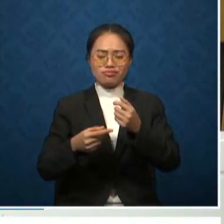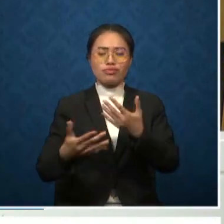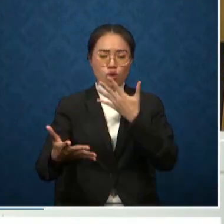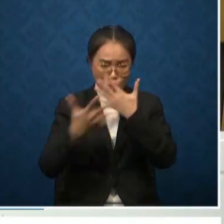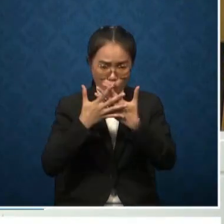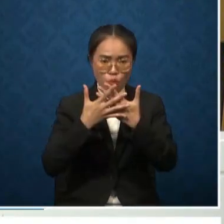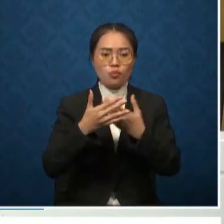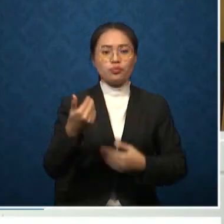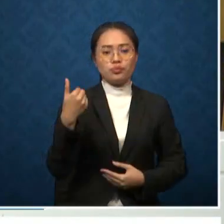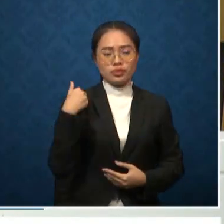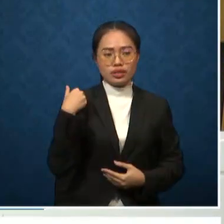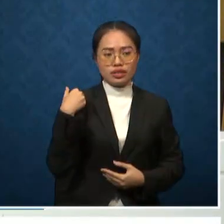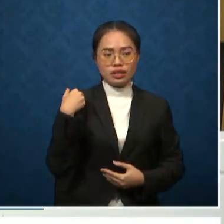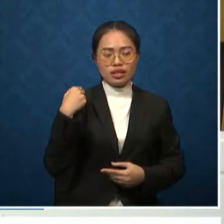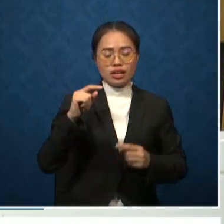ต่ในขั้นที่2ก็คือว่าการ